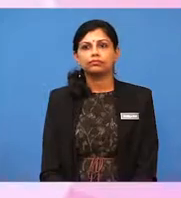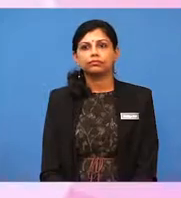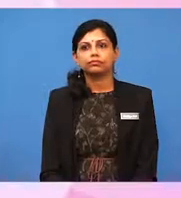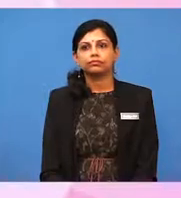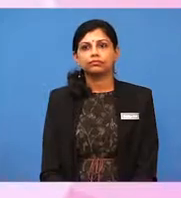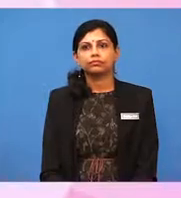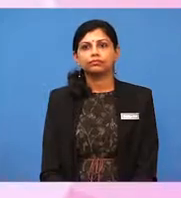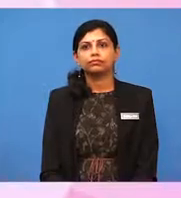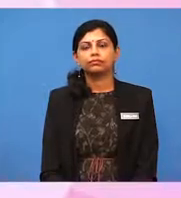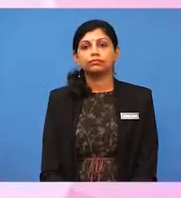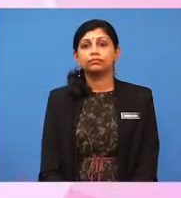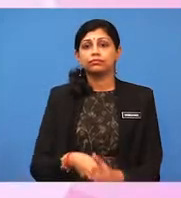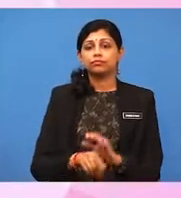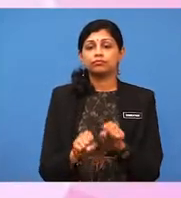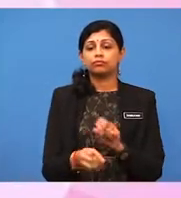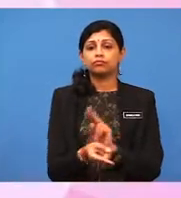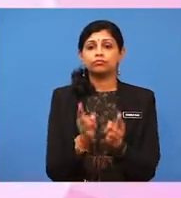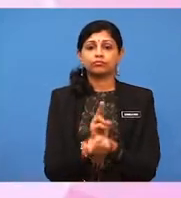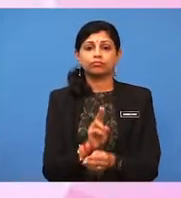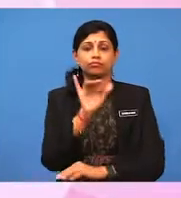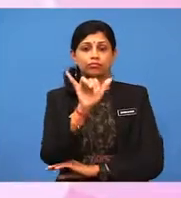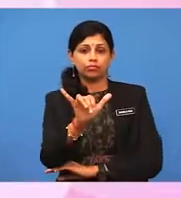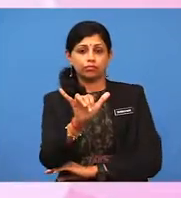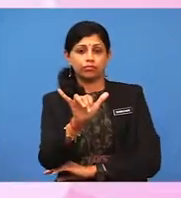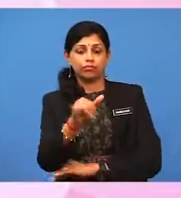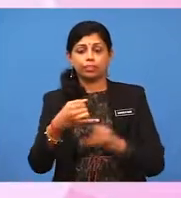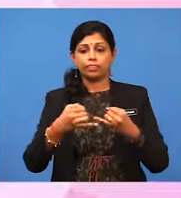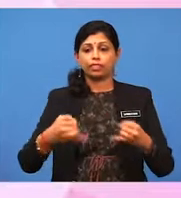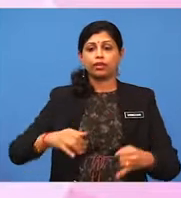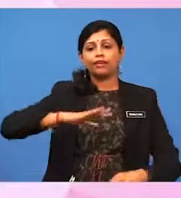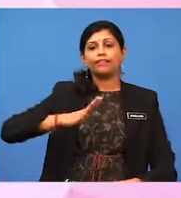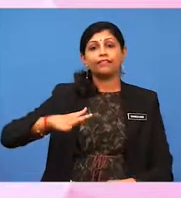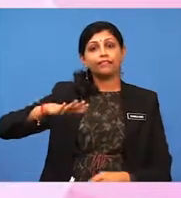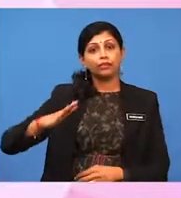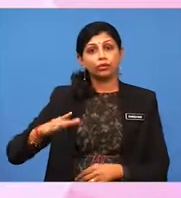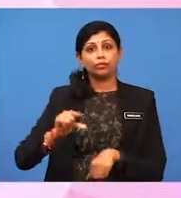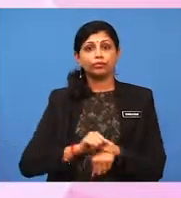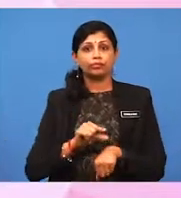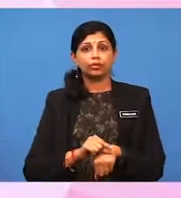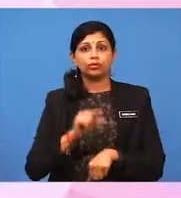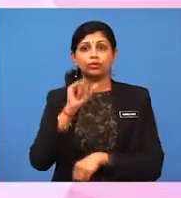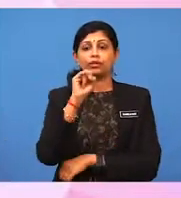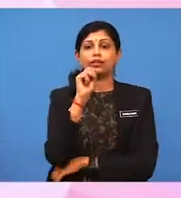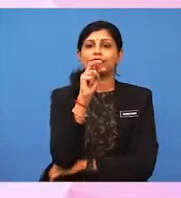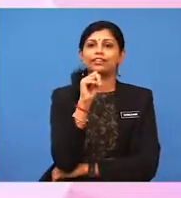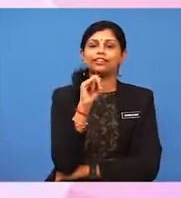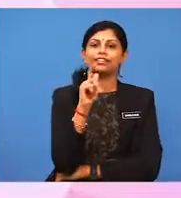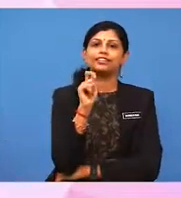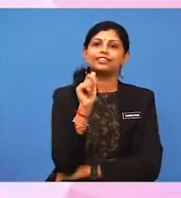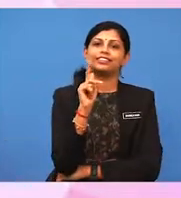34.98. Pemboleh ubah Y diisytihar dengan jenis data float menggunakan sinteks umum